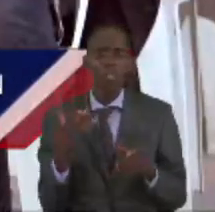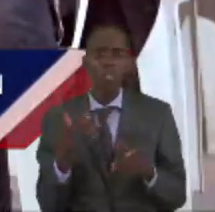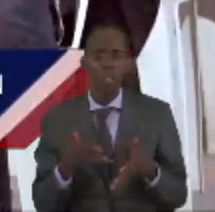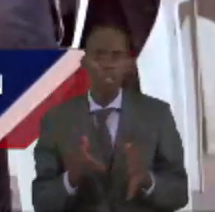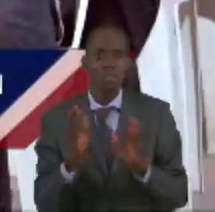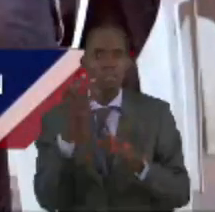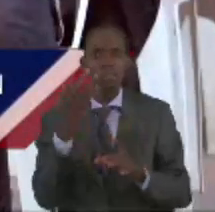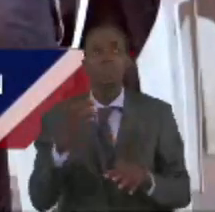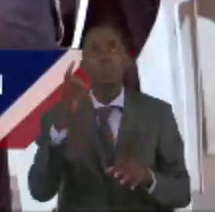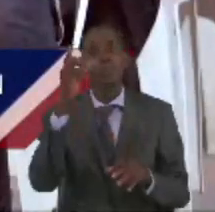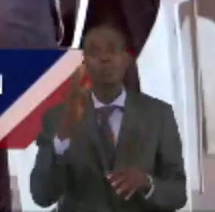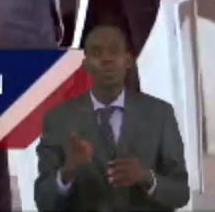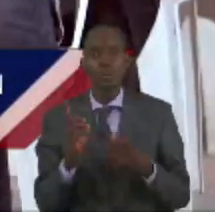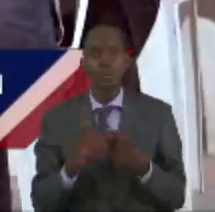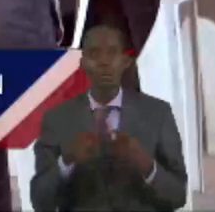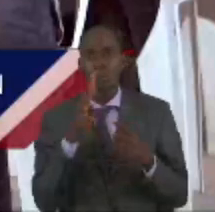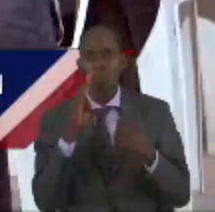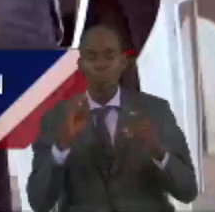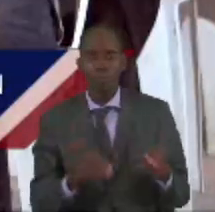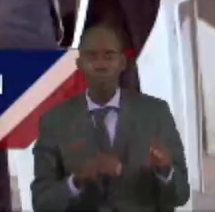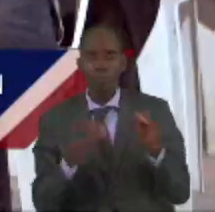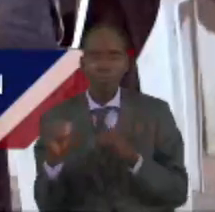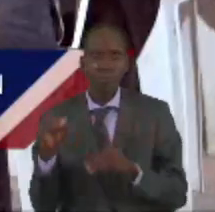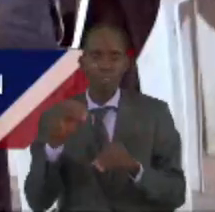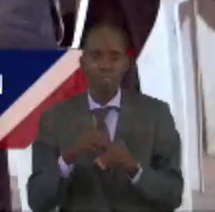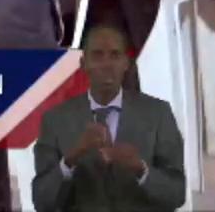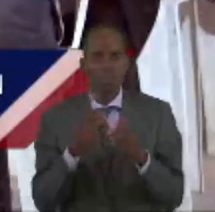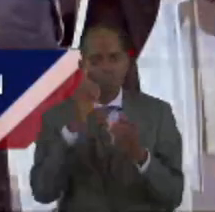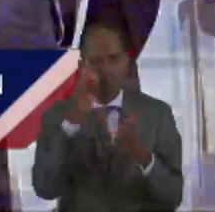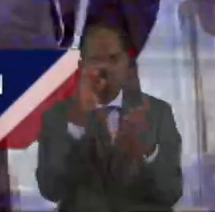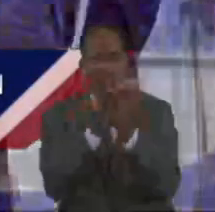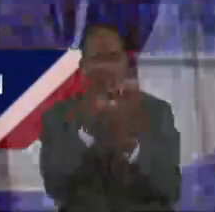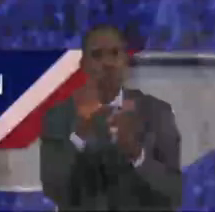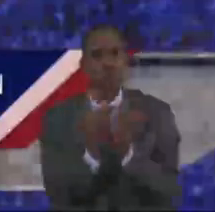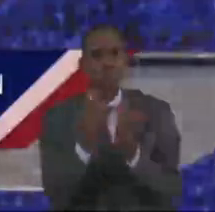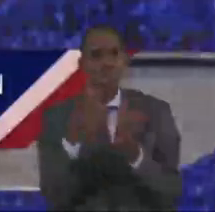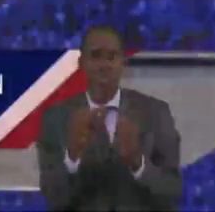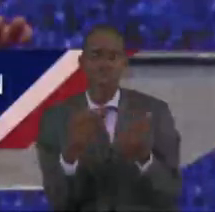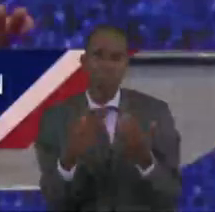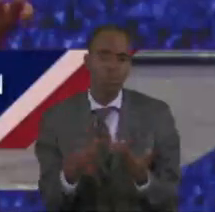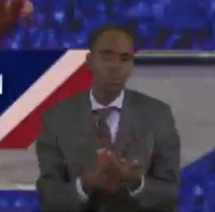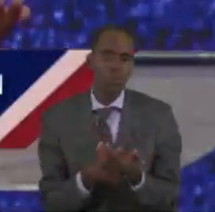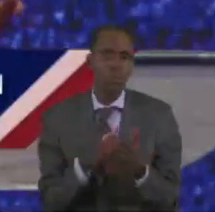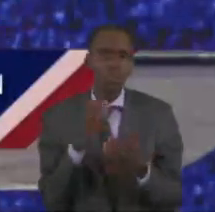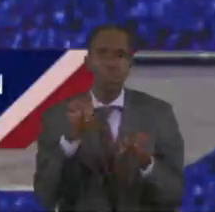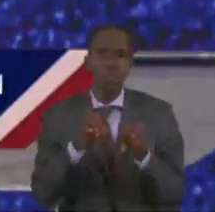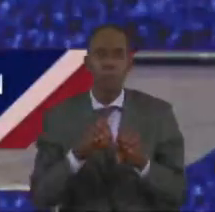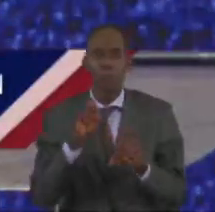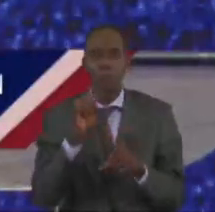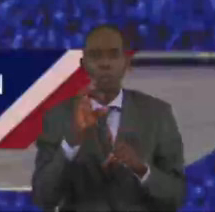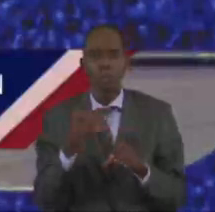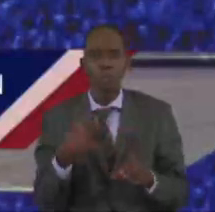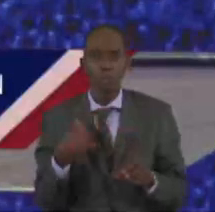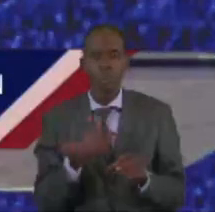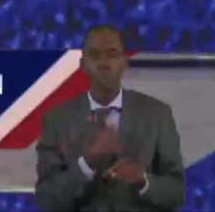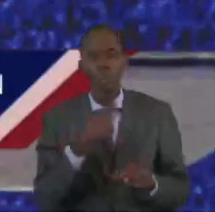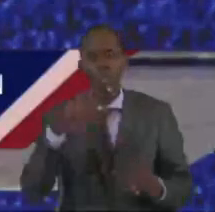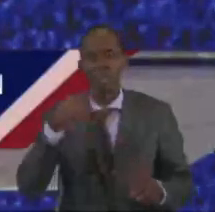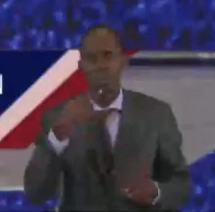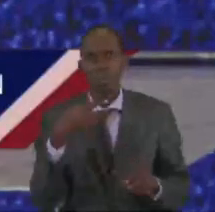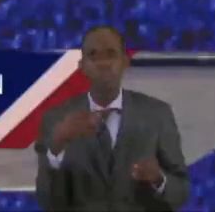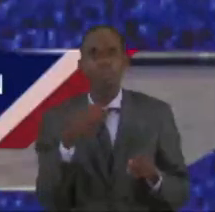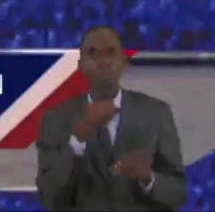1 Thessaloniciens 2, 4. Mais selon que Dieu nous a jugés dignes de nous confier